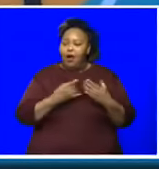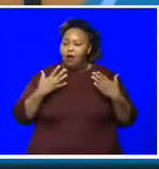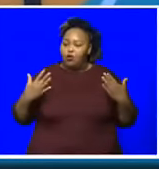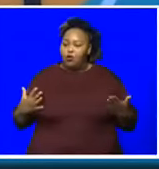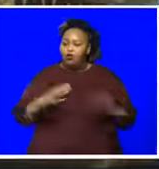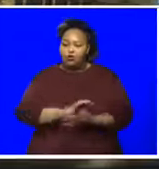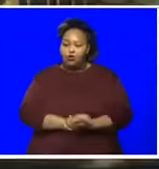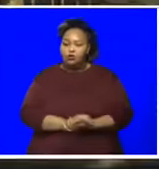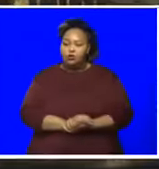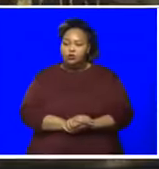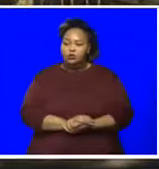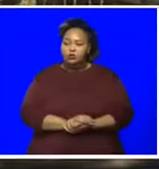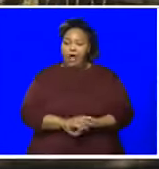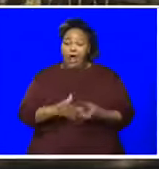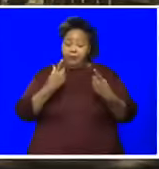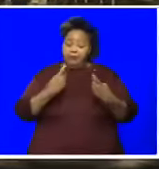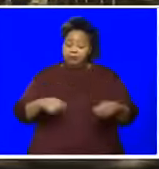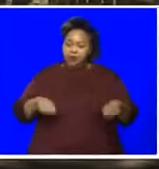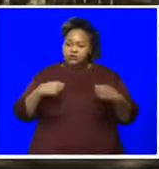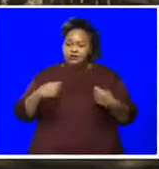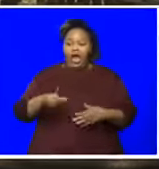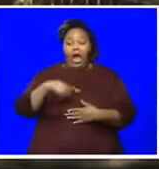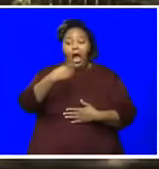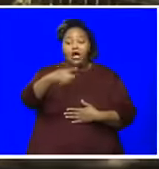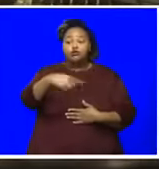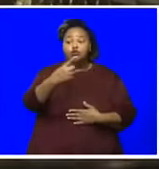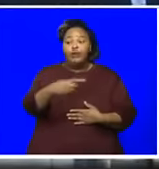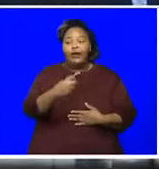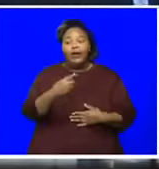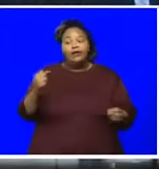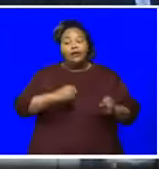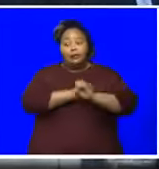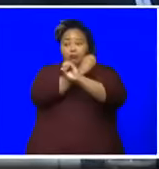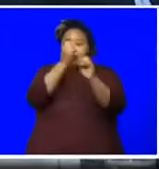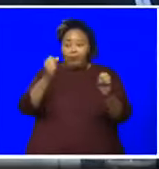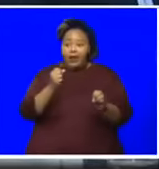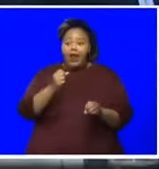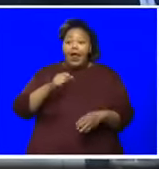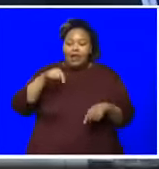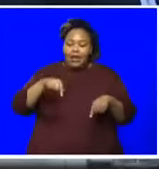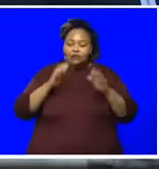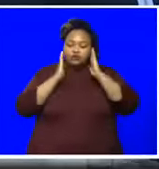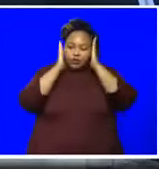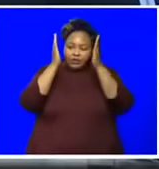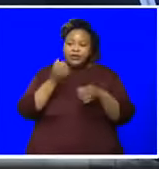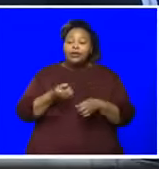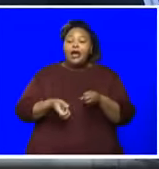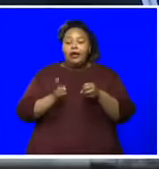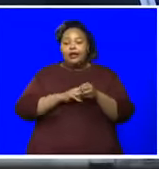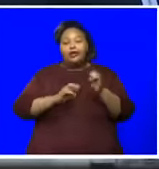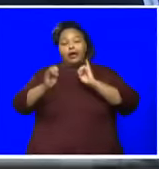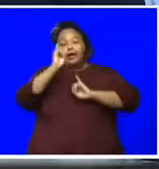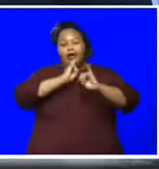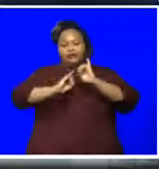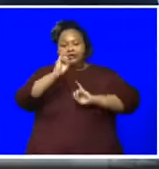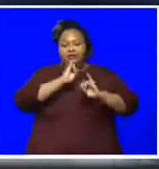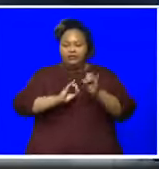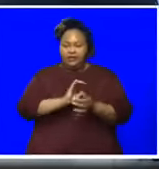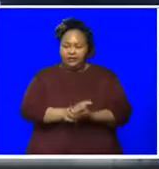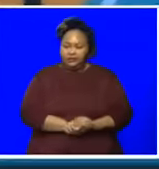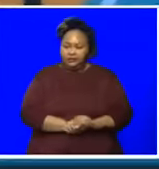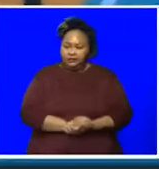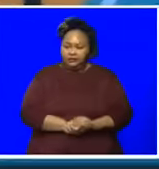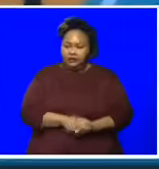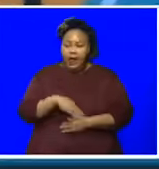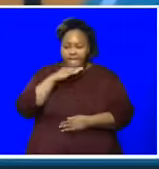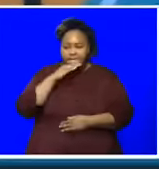Our sport continues to make great strides locally and beyond, and it has become an industry that is worth investing